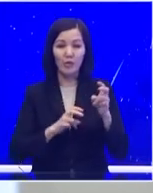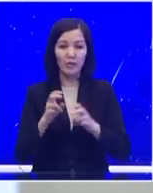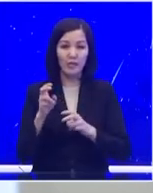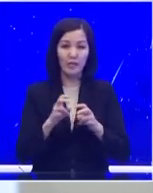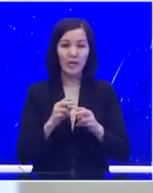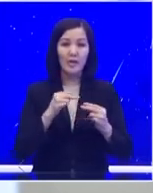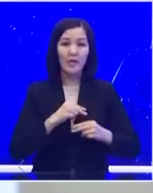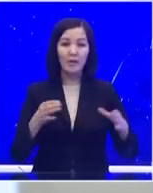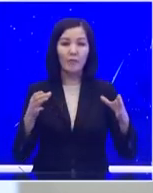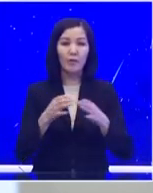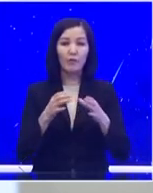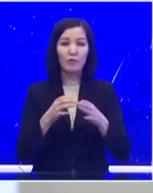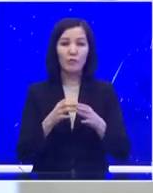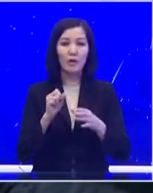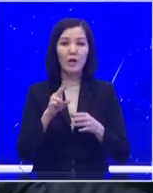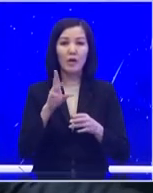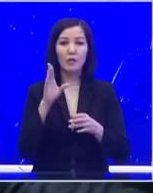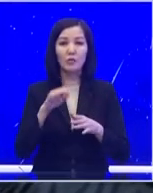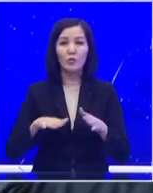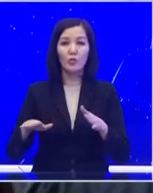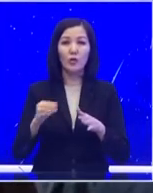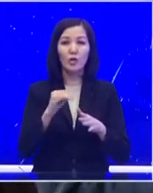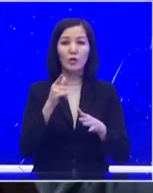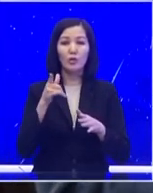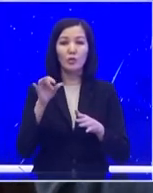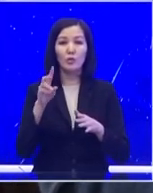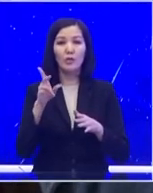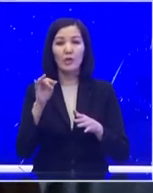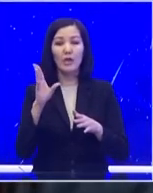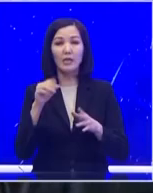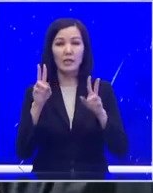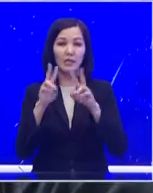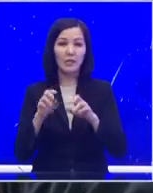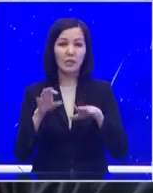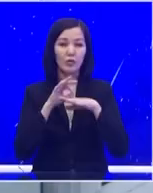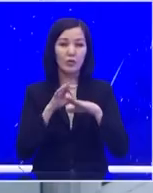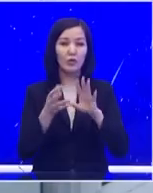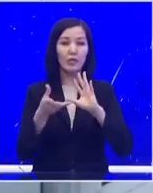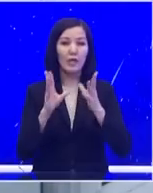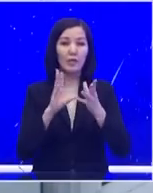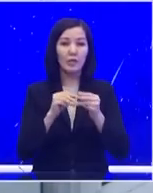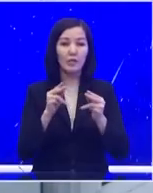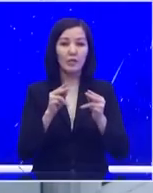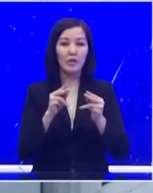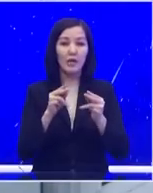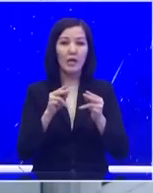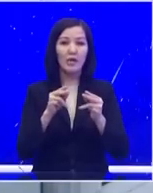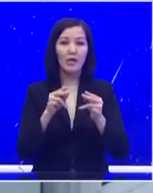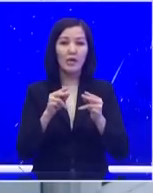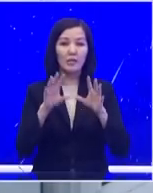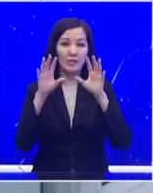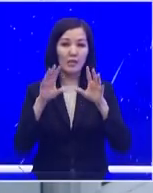ұжымы 2019 жылы Ақсу өңіріндегі Жетісу Гранит серіктестігіне тексеріс жүргізген. Нәтижесінде еңбек заңнамасын бұзу